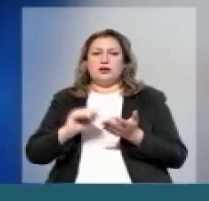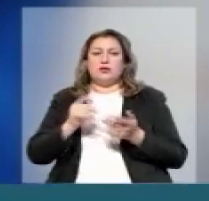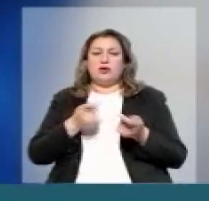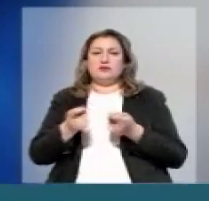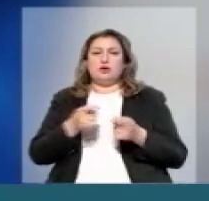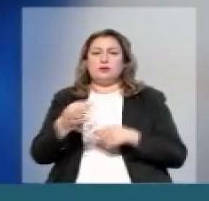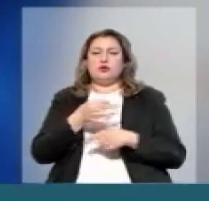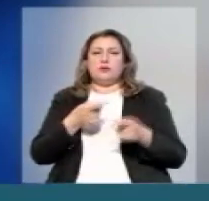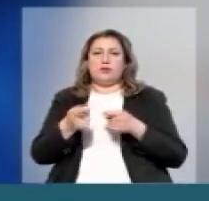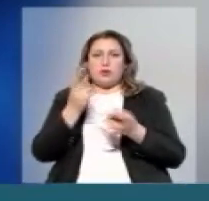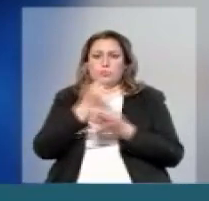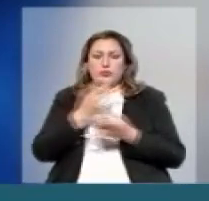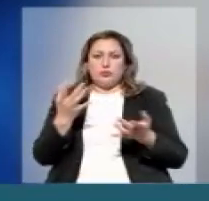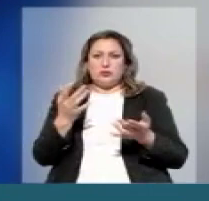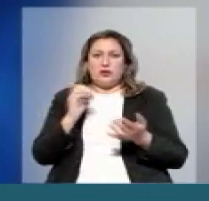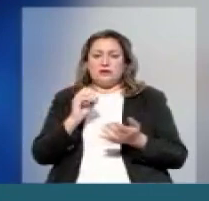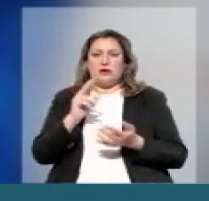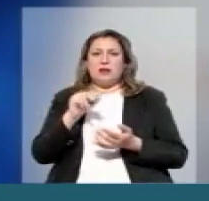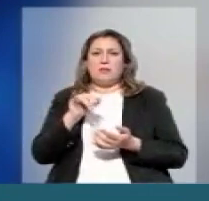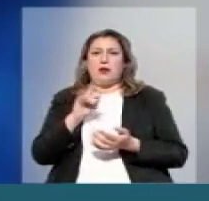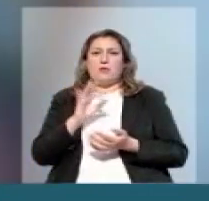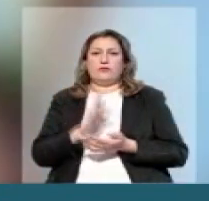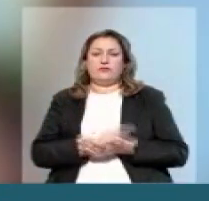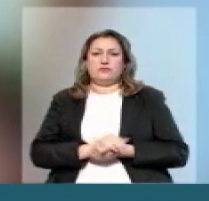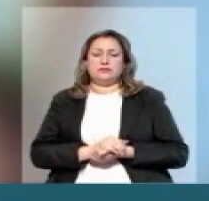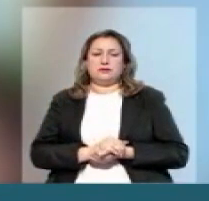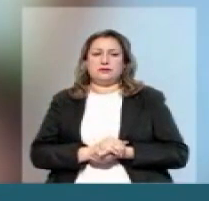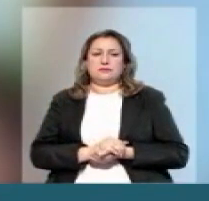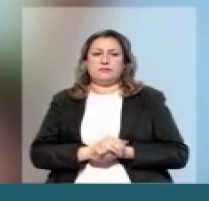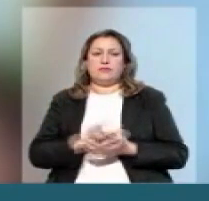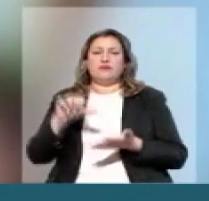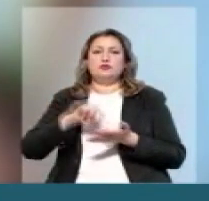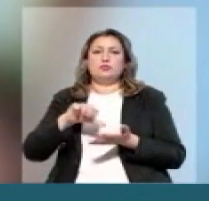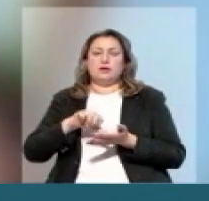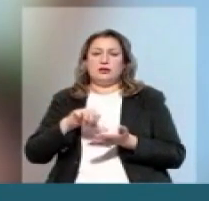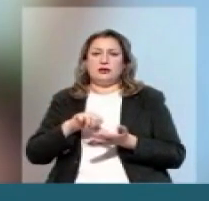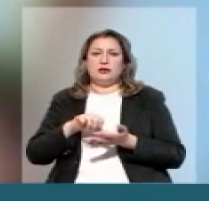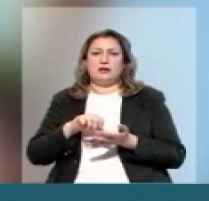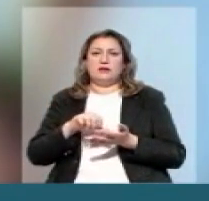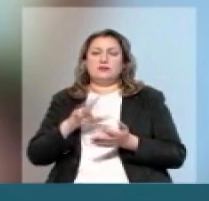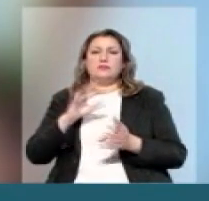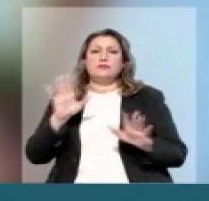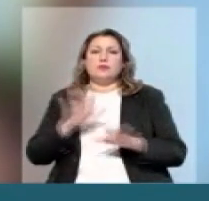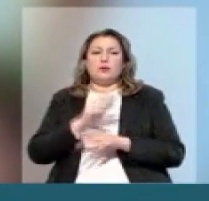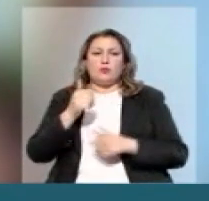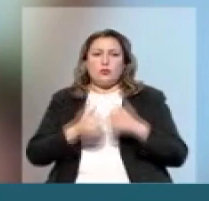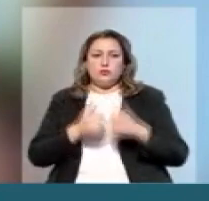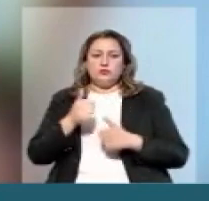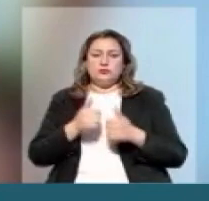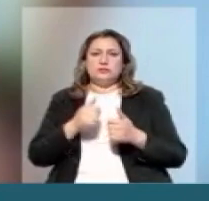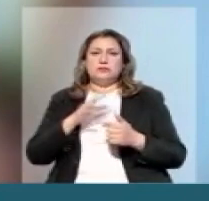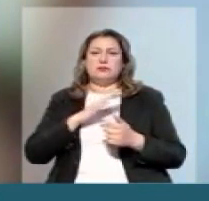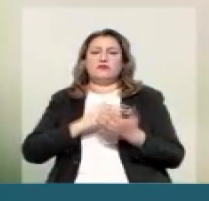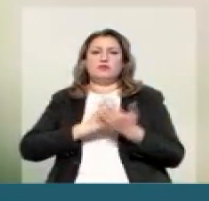Байқаудың вокал номинациясында өнер көрсеткен өнерпазымыз қазылар алқасының көрермендердің жоғарғы бағасына, ыстық ықыласына ие болды. Облыстық